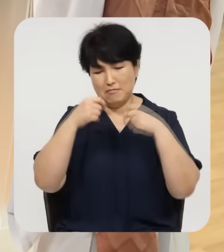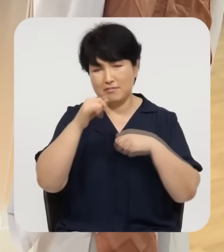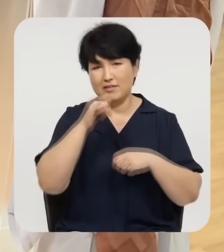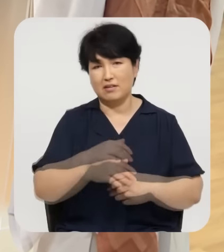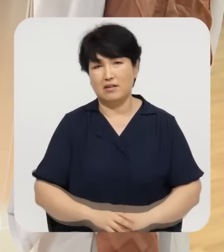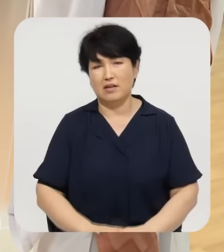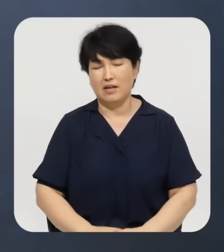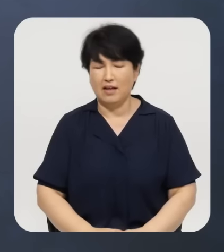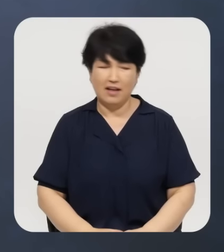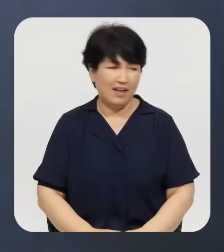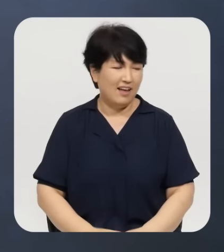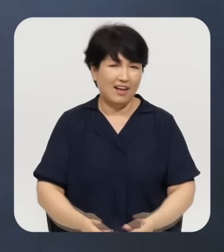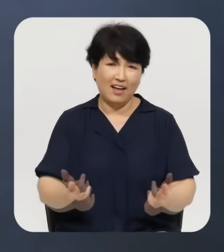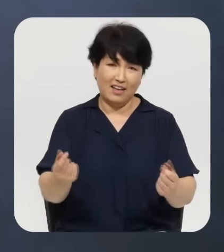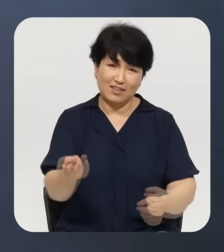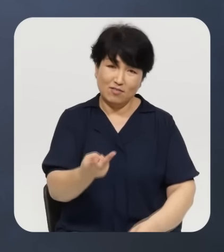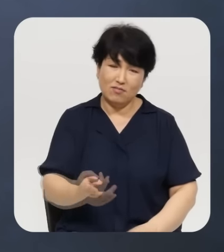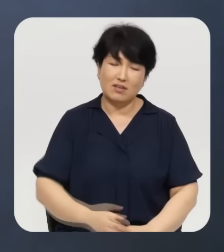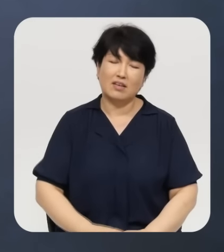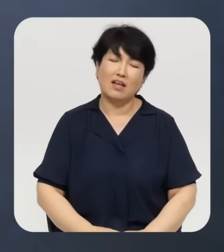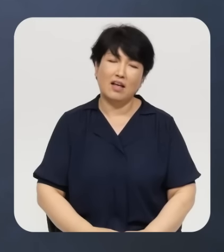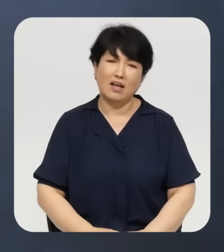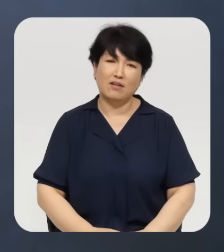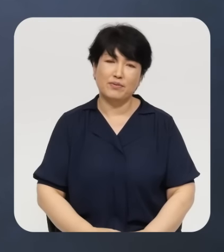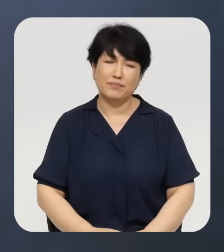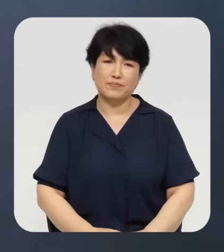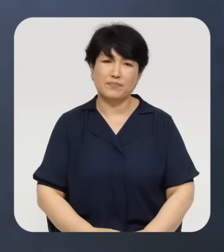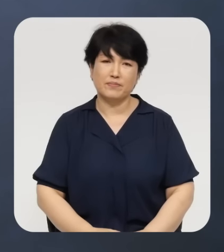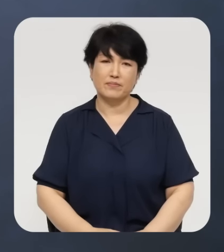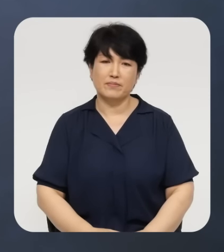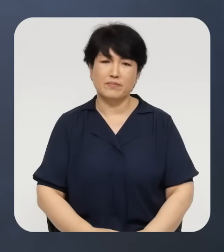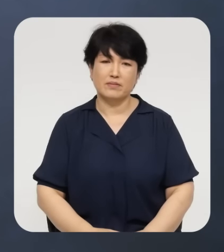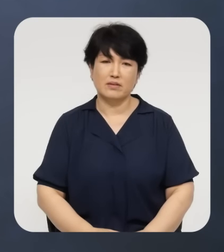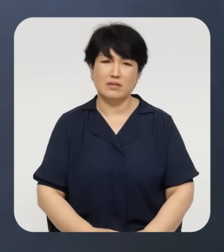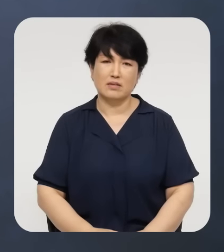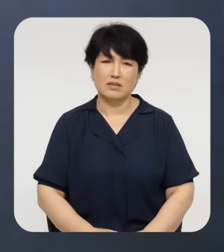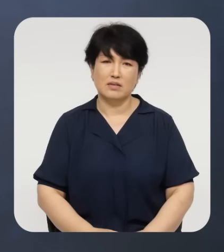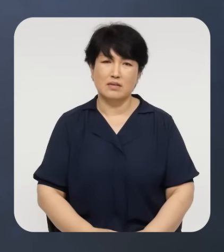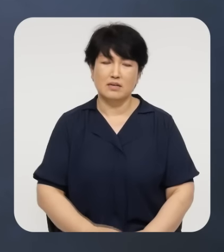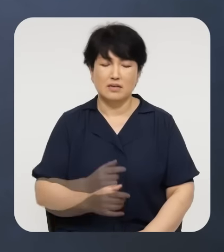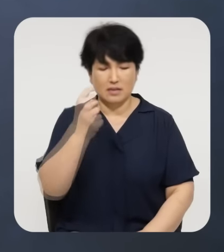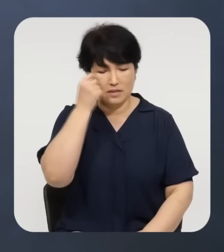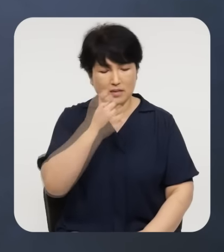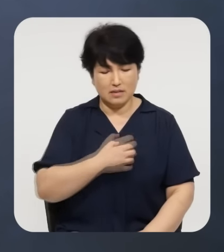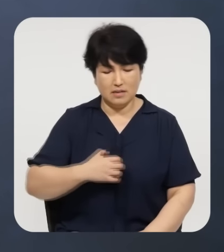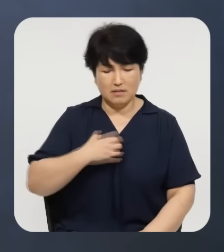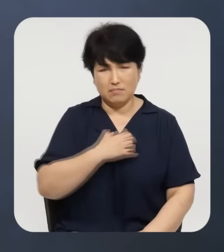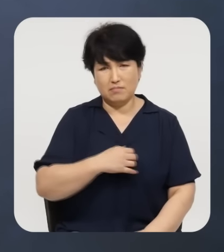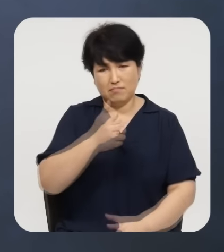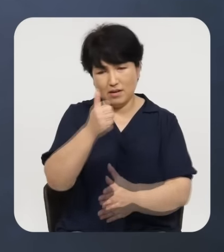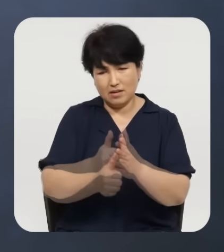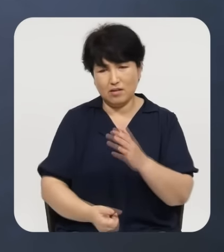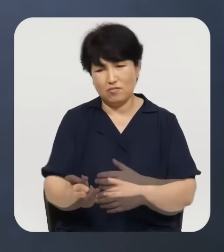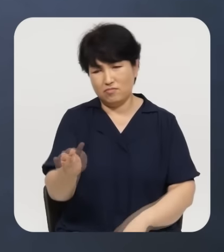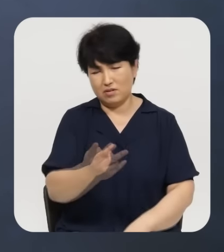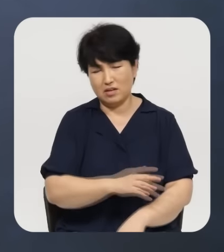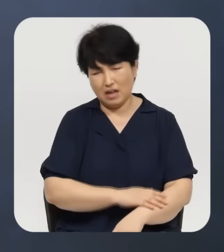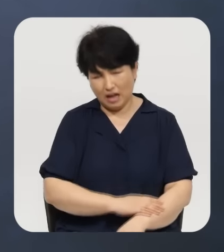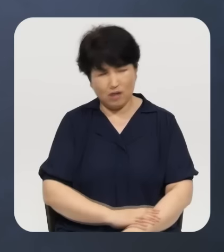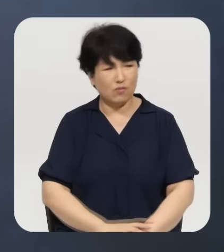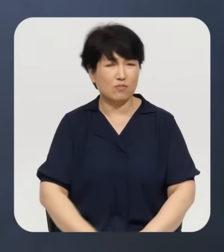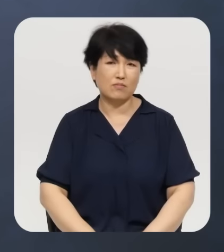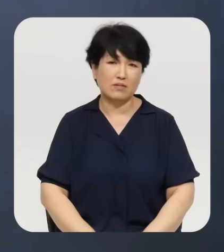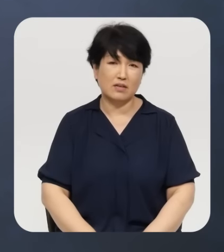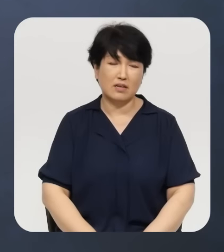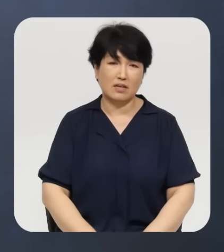같이 울고 있어요. 같이. 둘 다 그래. 저기 깊은 수렁에 빠져가지고 잘한다.